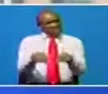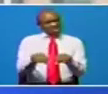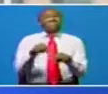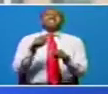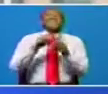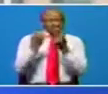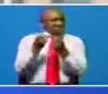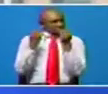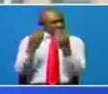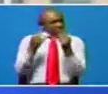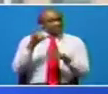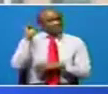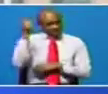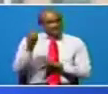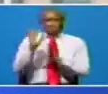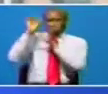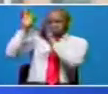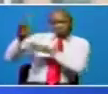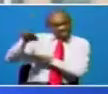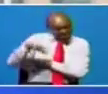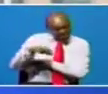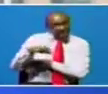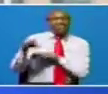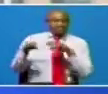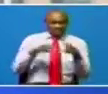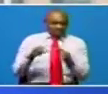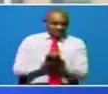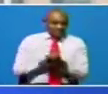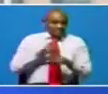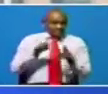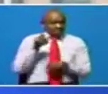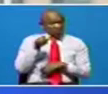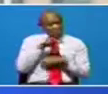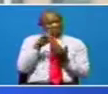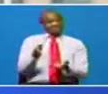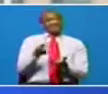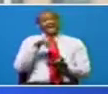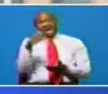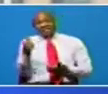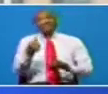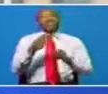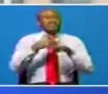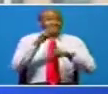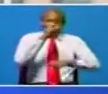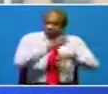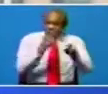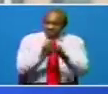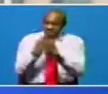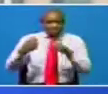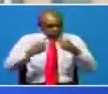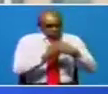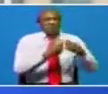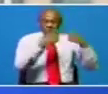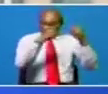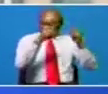Kenya haswa katika mpira wa vikapu zilipata pigo. Lakini licha ya hayo, shule nyingine katika michezo mbalimbali zinazidi